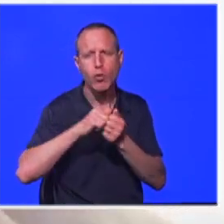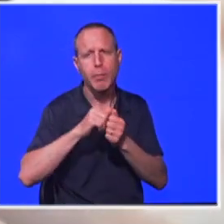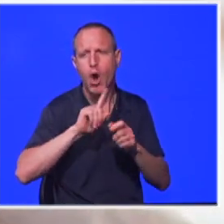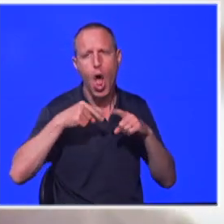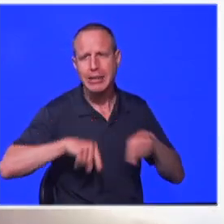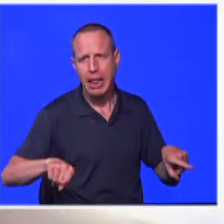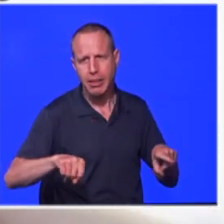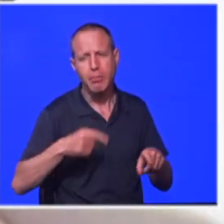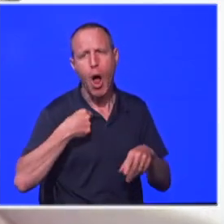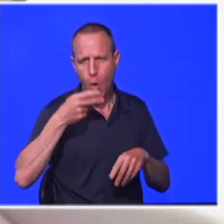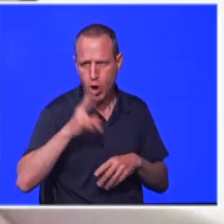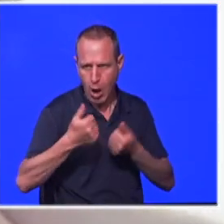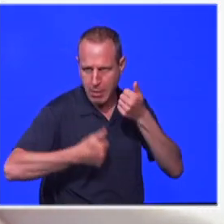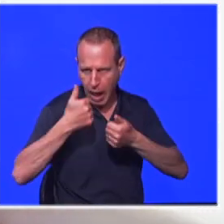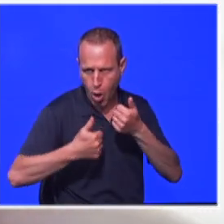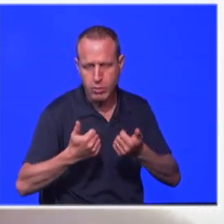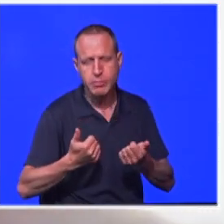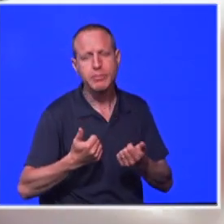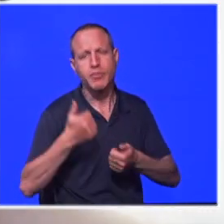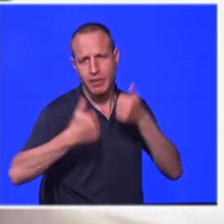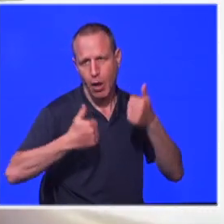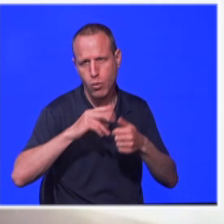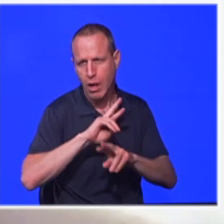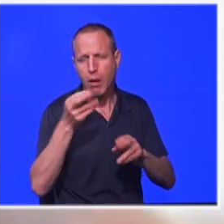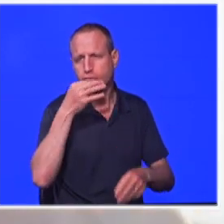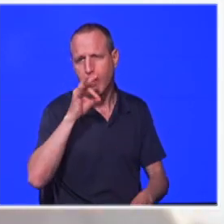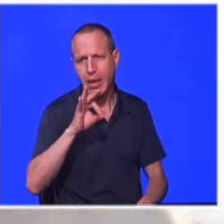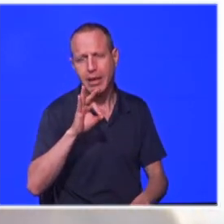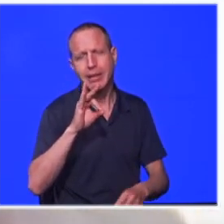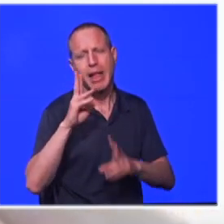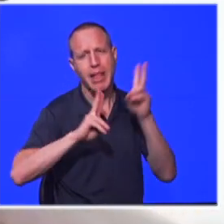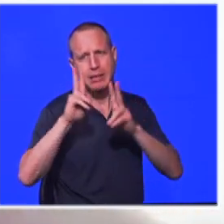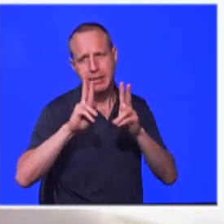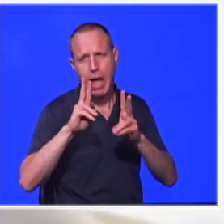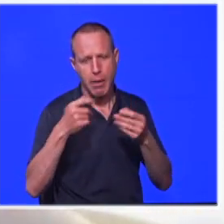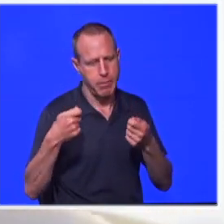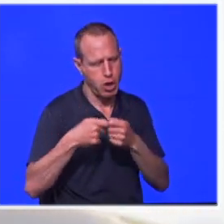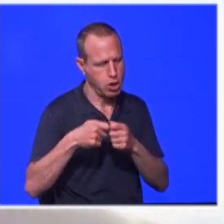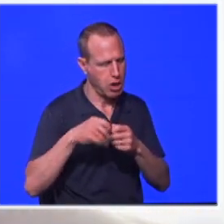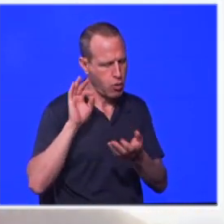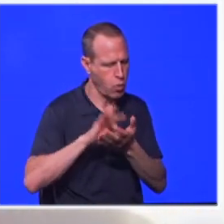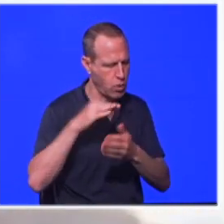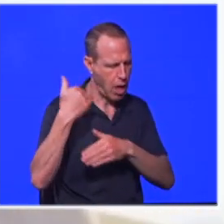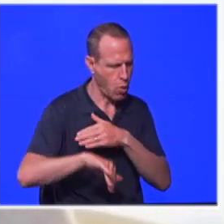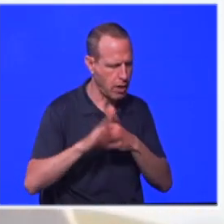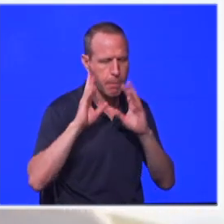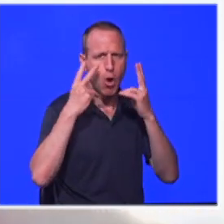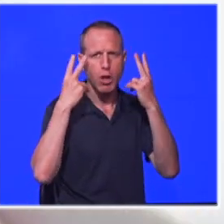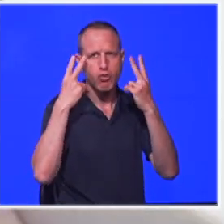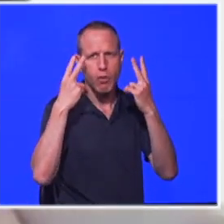עצלנים, אנחנו בהחלט יכולים להתחרות, והתחרות רק משפרת את התעשייה. עכשיו בנוגע לנקודה האחרונה מאוד מאוד